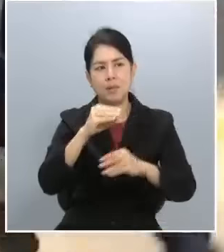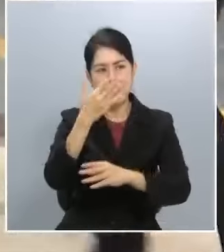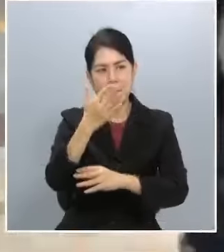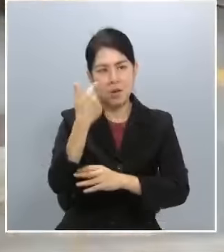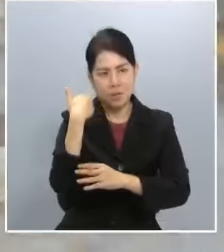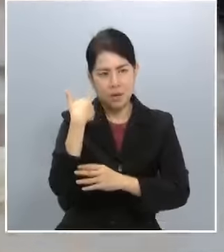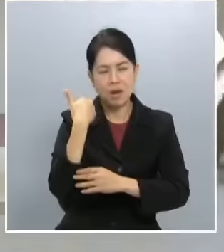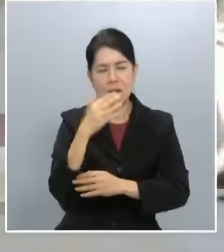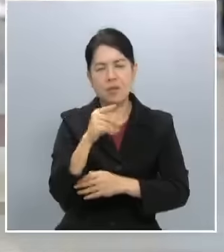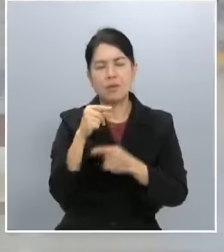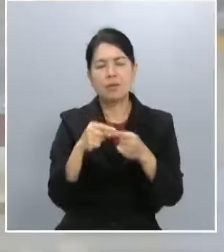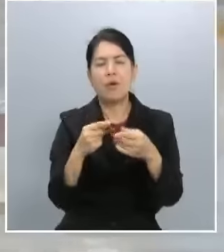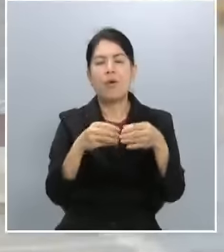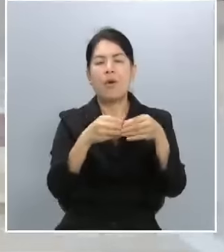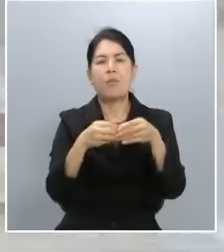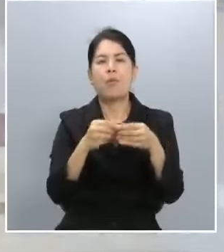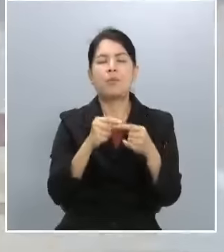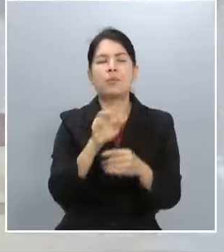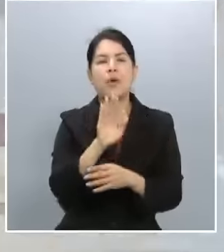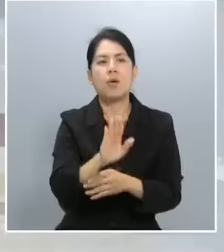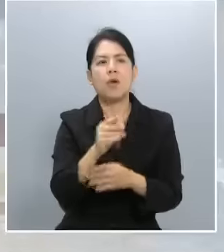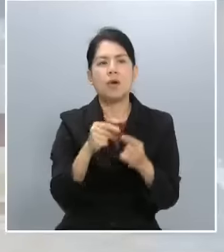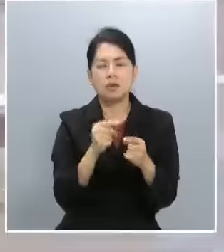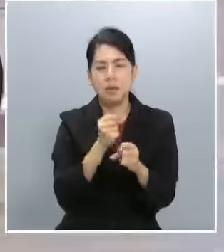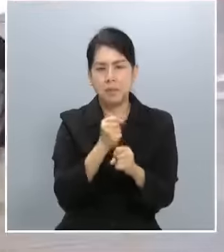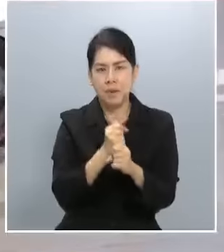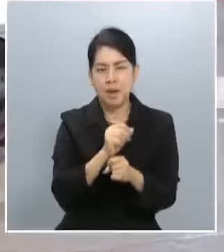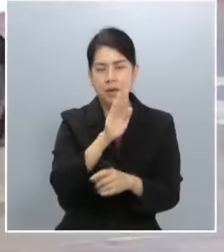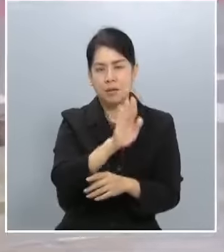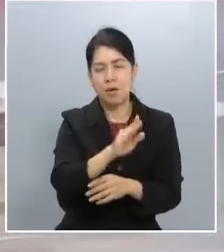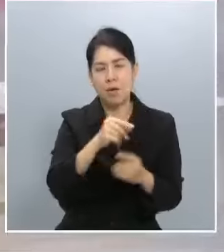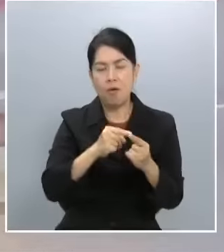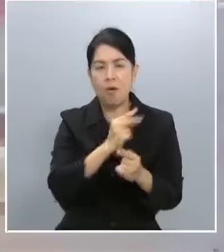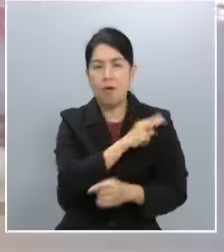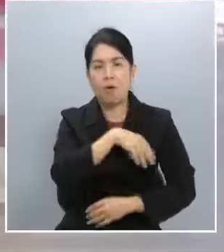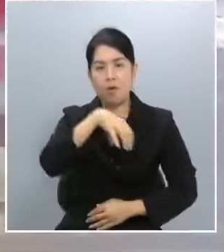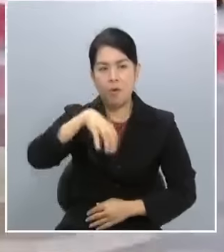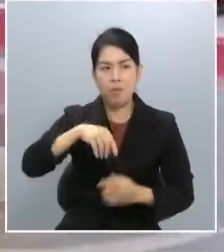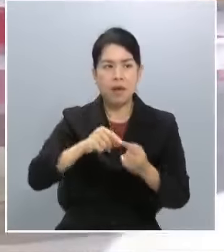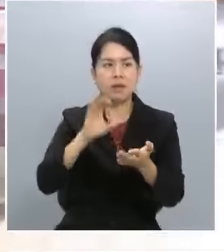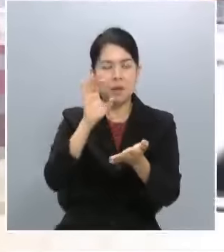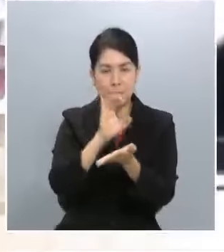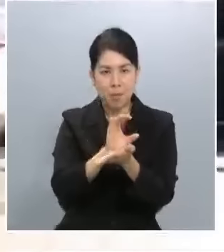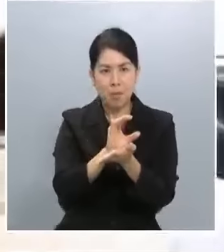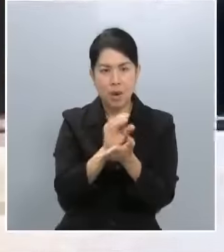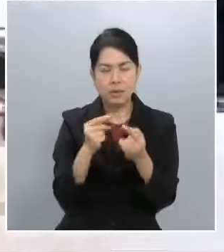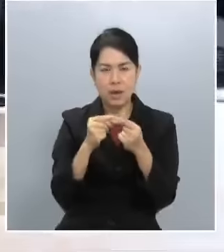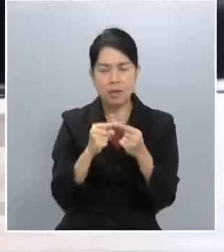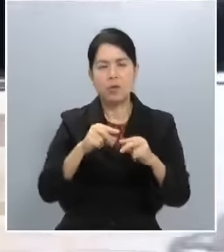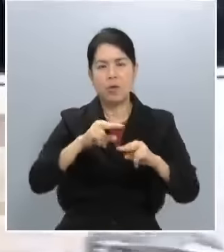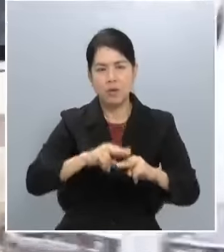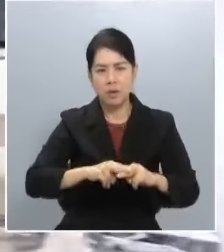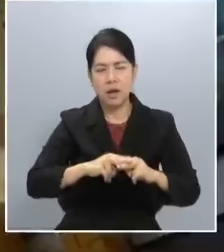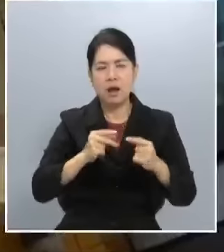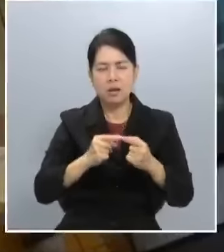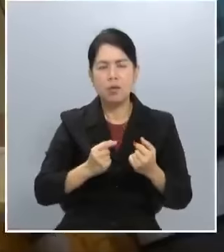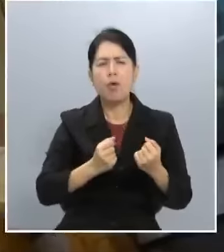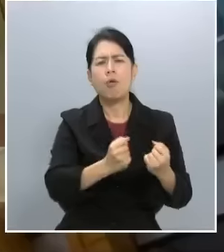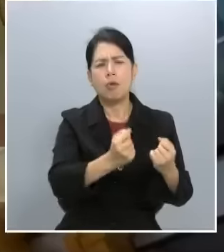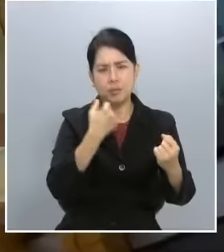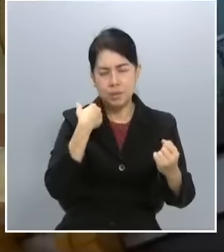พร้อมกับเจ้าหน้าที่โรงพยาบาลตำรวจขึ้นรถกอล์ฟออกจากอาคารศรีอนนท์ไปที่อาคารมหาภูมิพลราชานุส